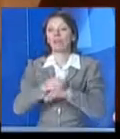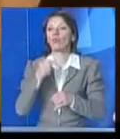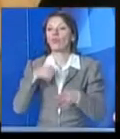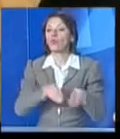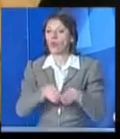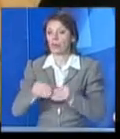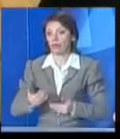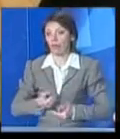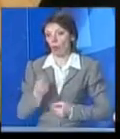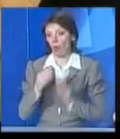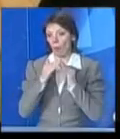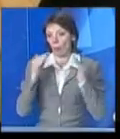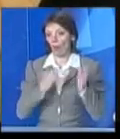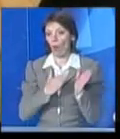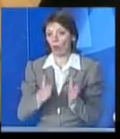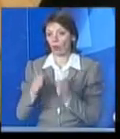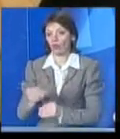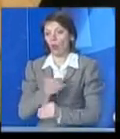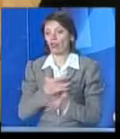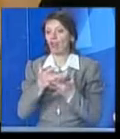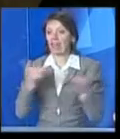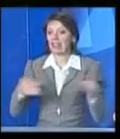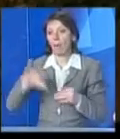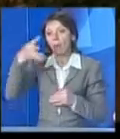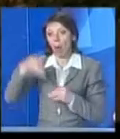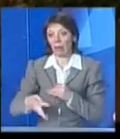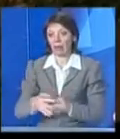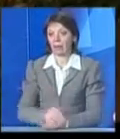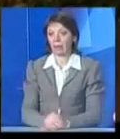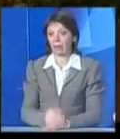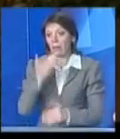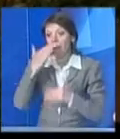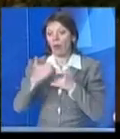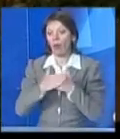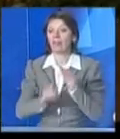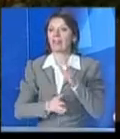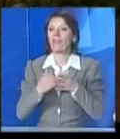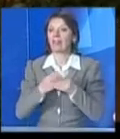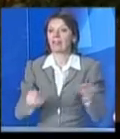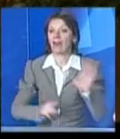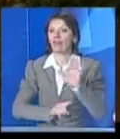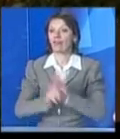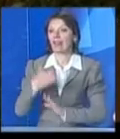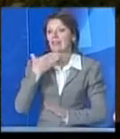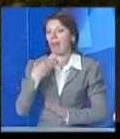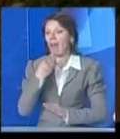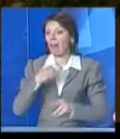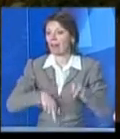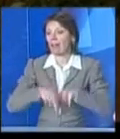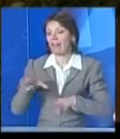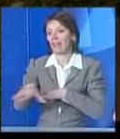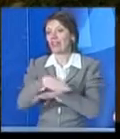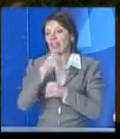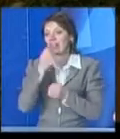бо живуть в одному будинку гуртожитку, хоч і на різних поверхах. Приходить весна, починається гарний настрій, все